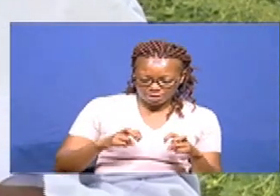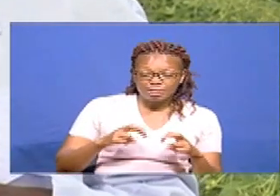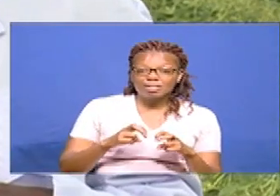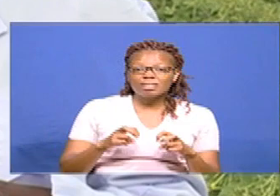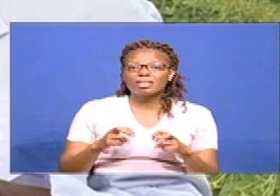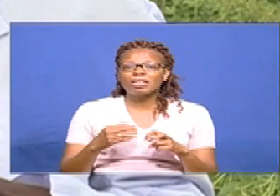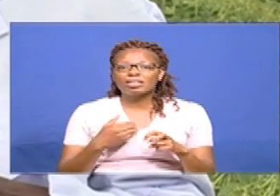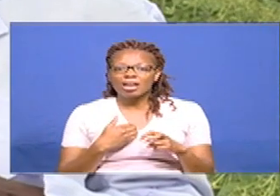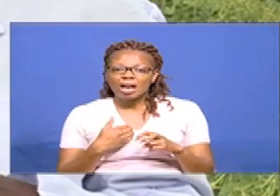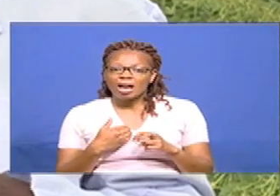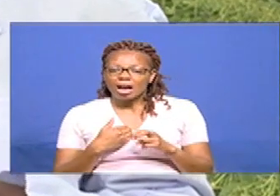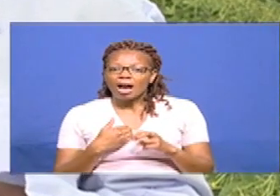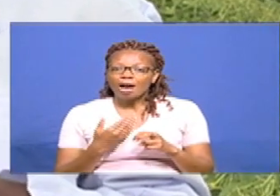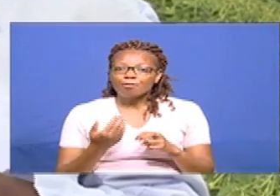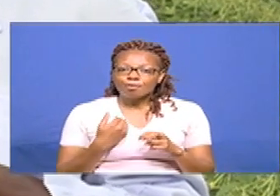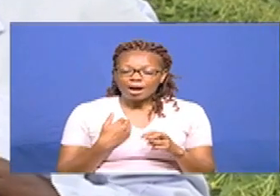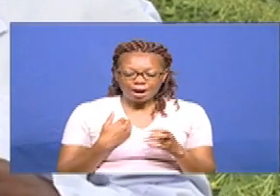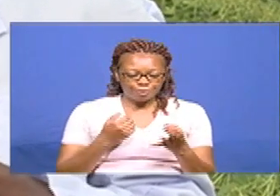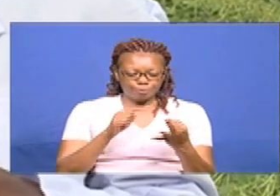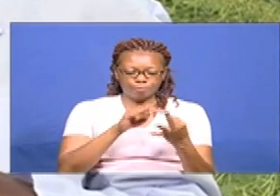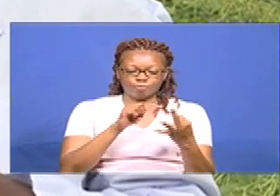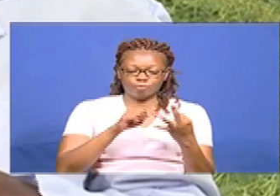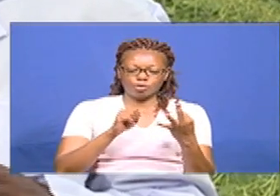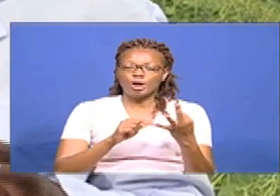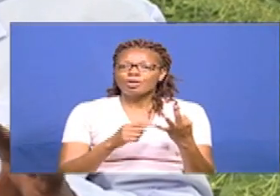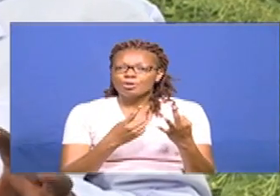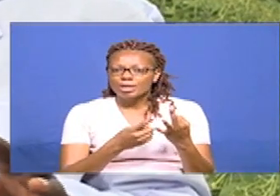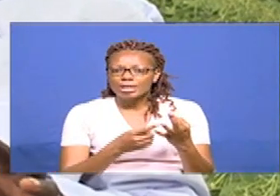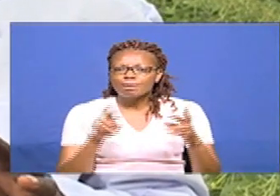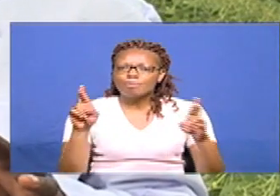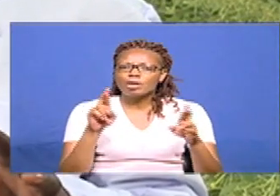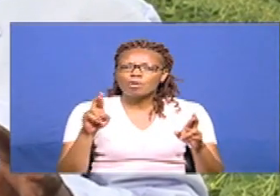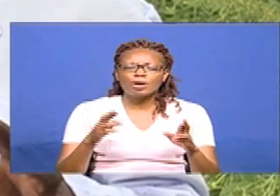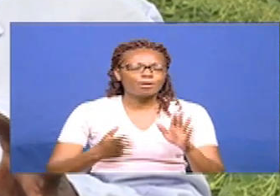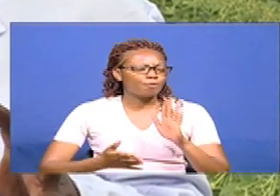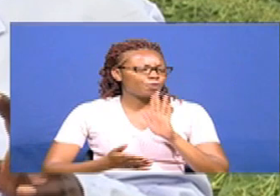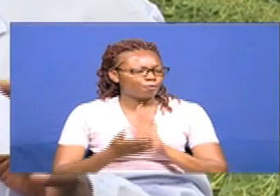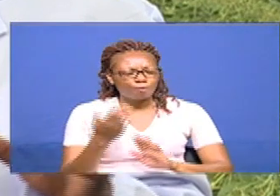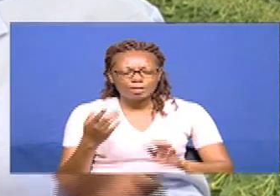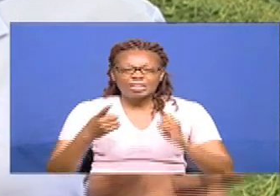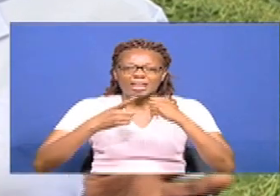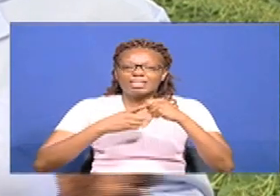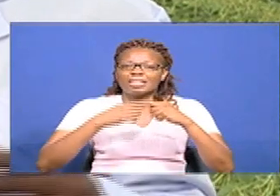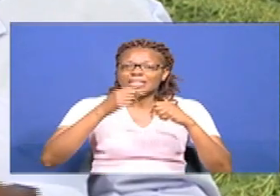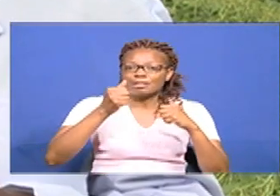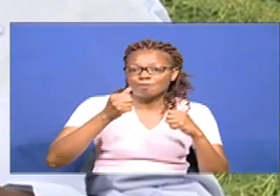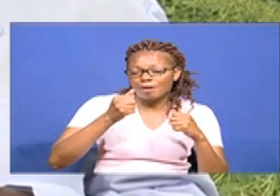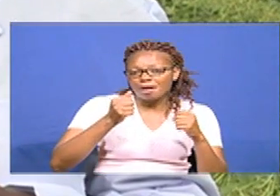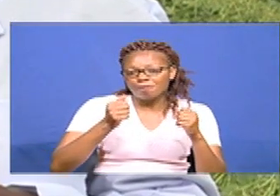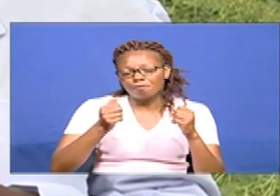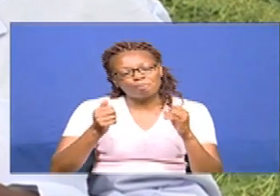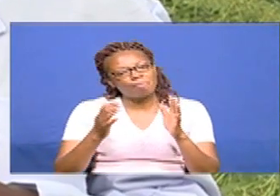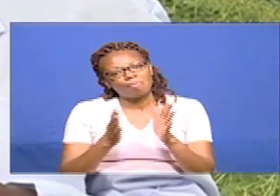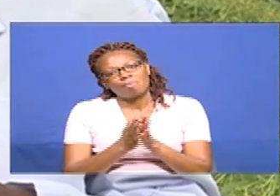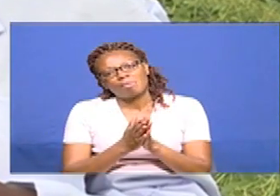3. Zile zinakomaa mapema, zinachukua muda wa 65 days mpaka